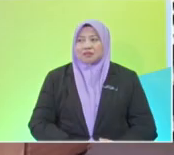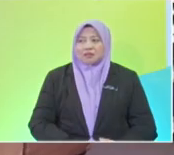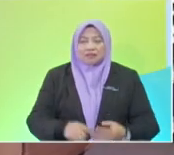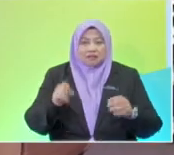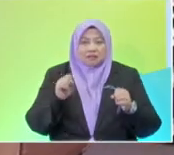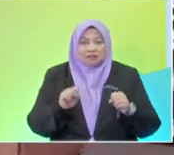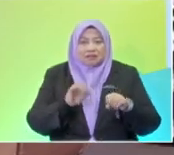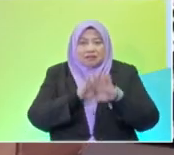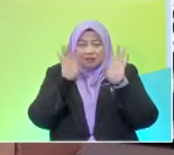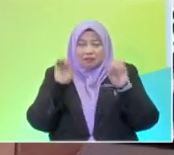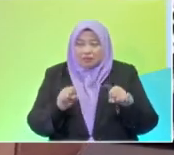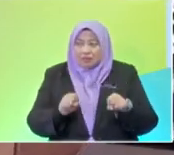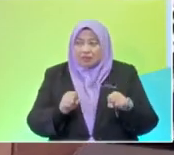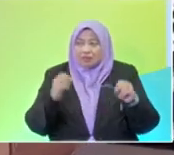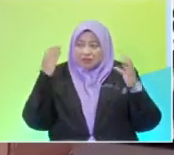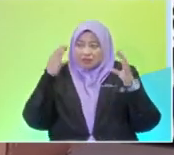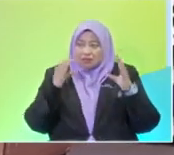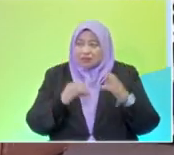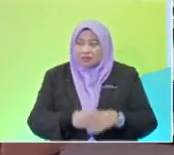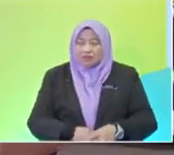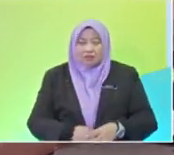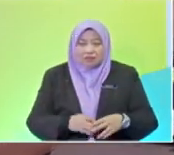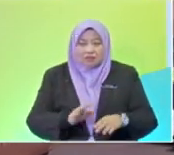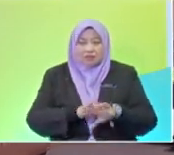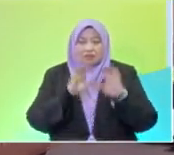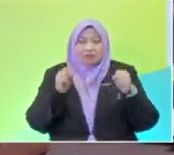tak boleh tak boleh